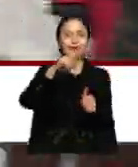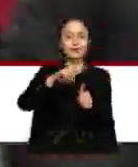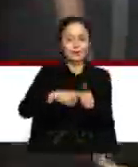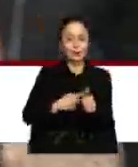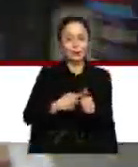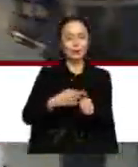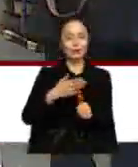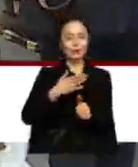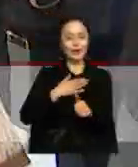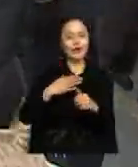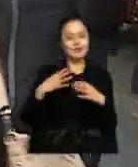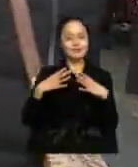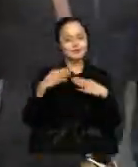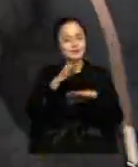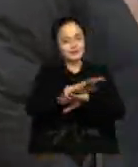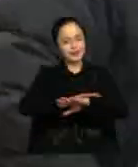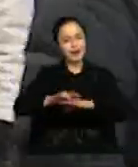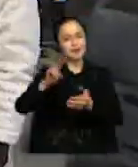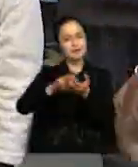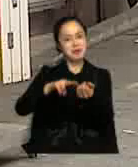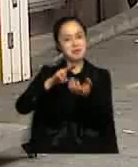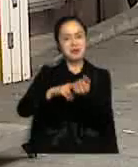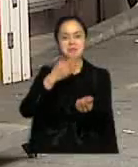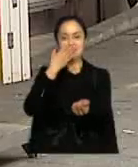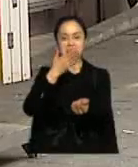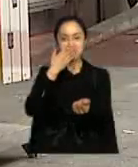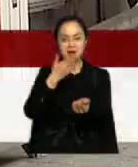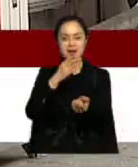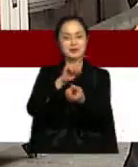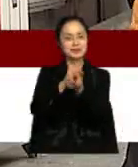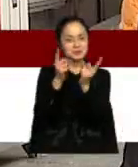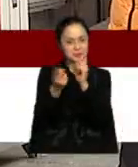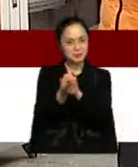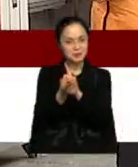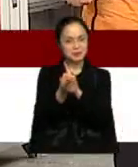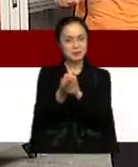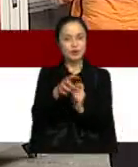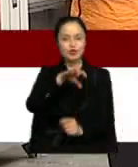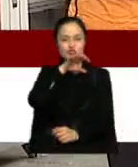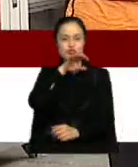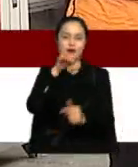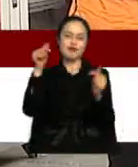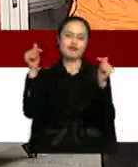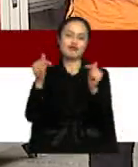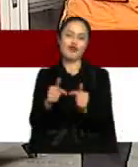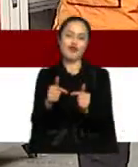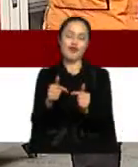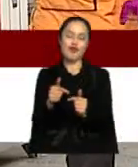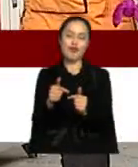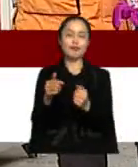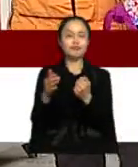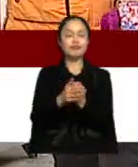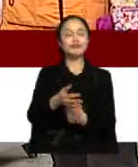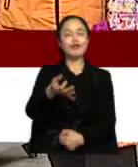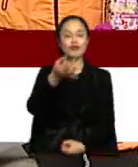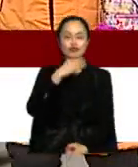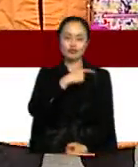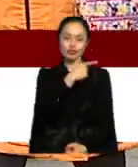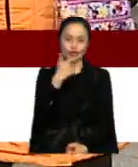받는다는 점이 가장 큰 개선점이라는 입장입니다. 상인들의 애물단지가 아니고 또 일단은 나와서 우선